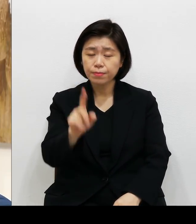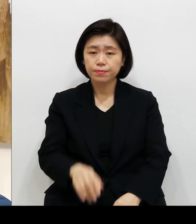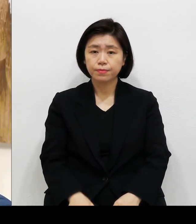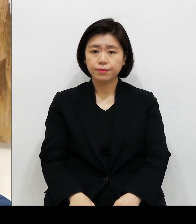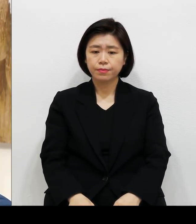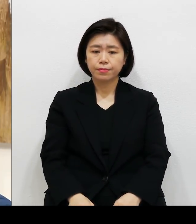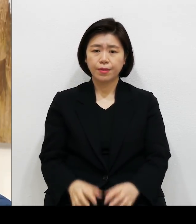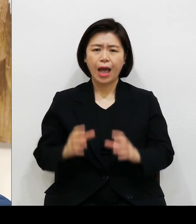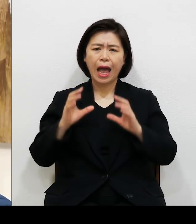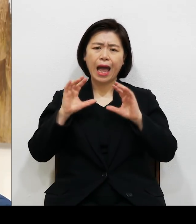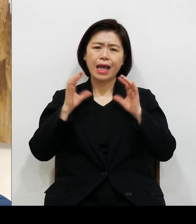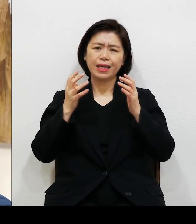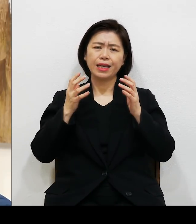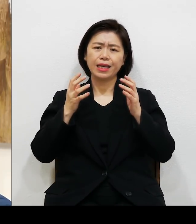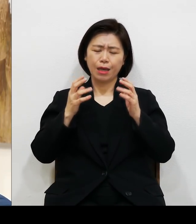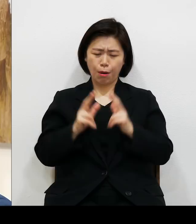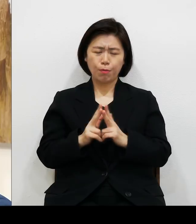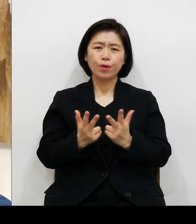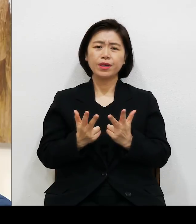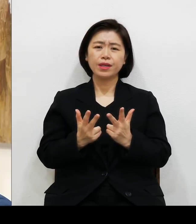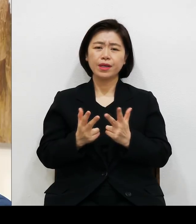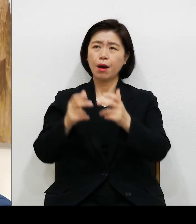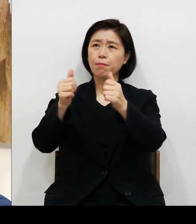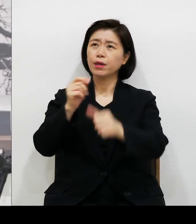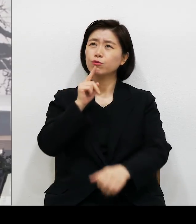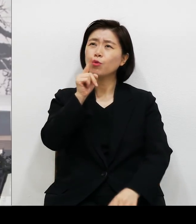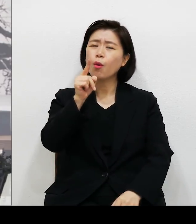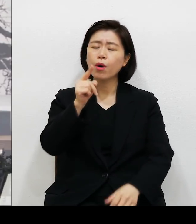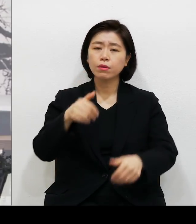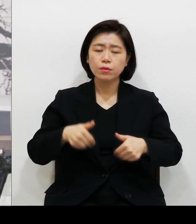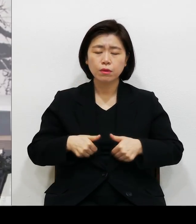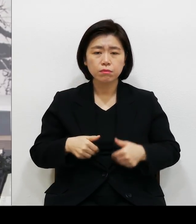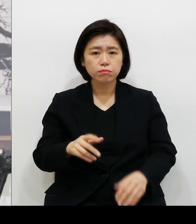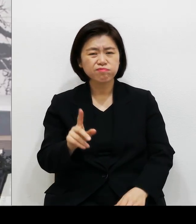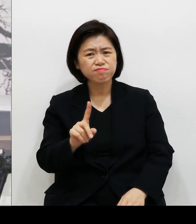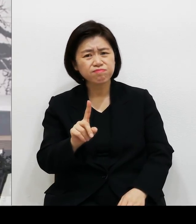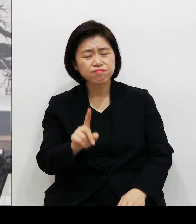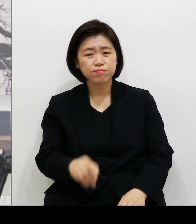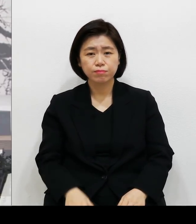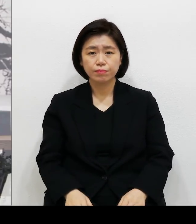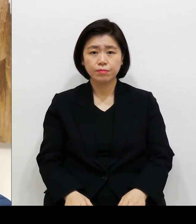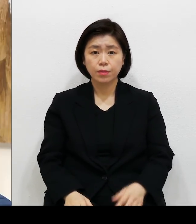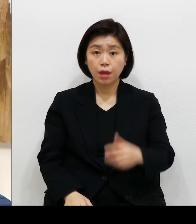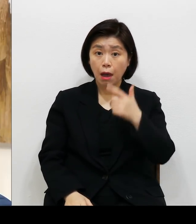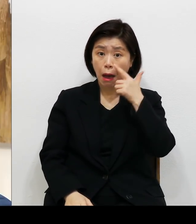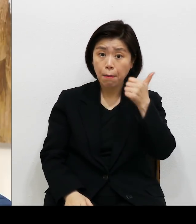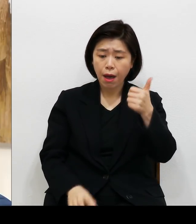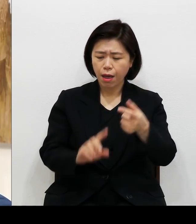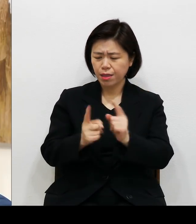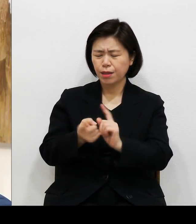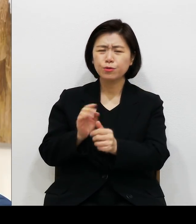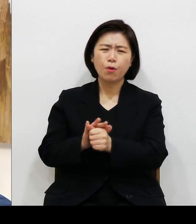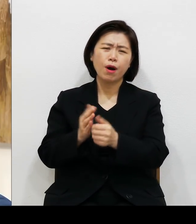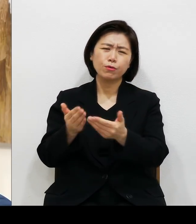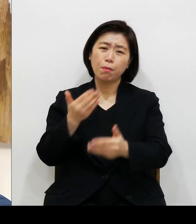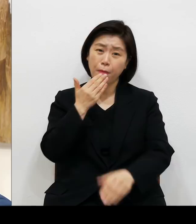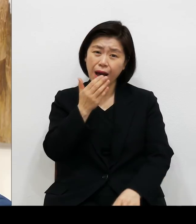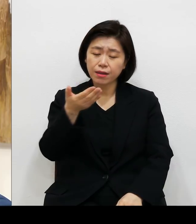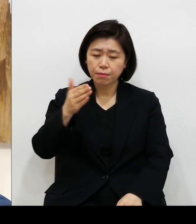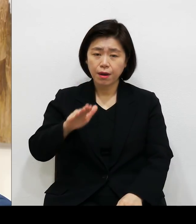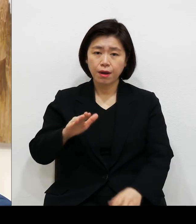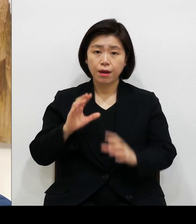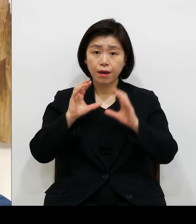아기가 소송을 통해서, 이게 아빠가 하는 소송이 아니라 아기가 하는 소송이에요. 아기가 어떻게 아빠는 그 소송의 대리인일 뿐이고, 그래서 야.